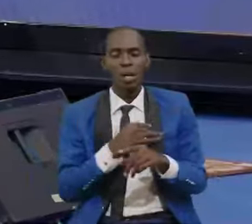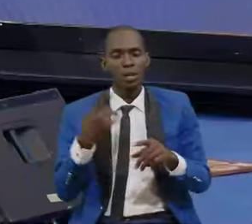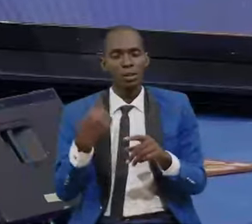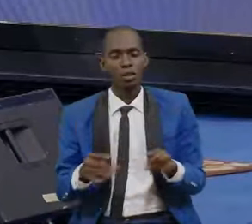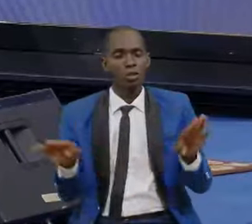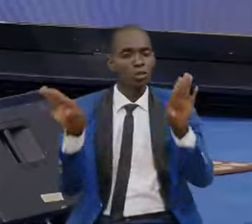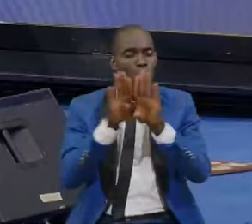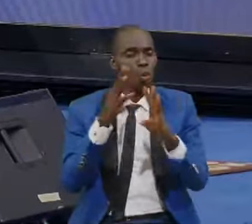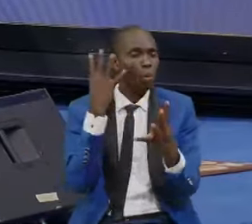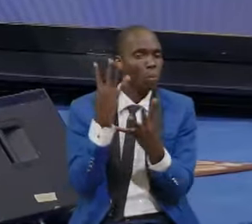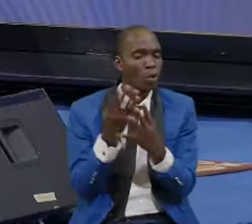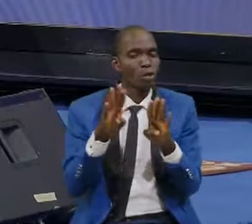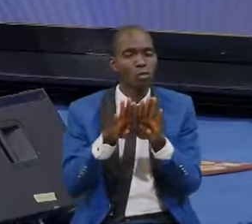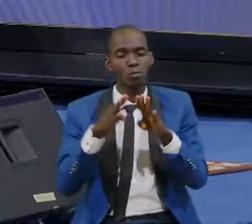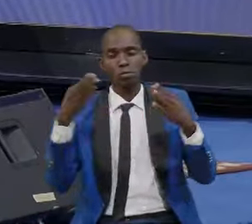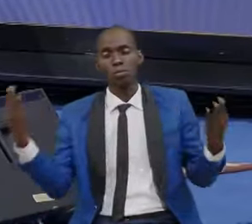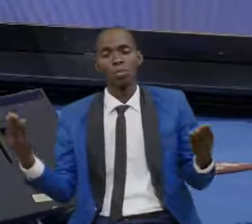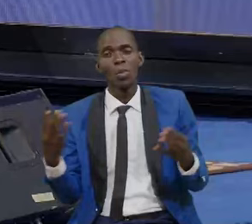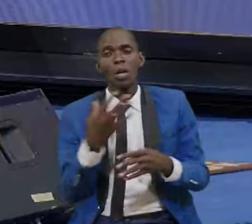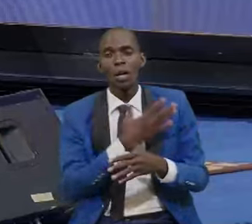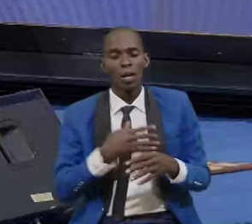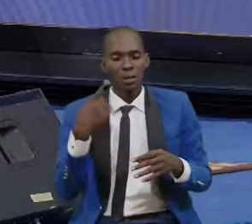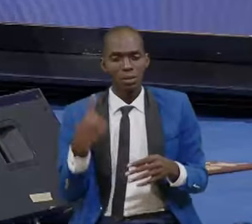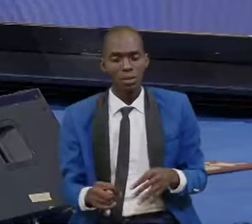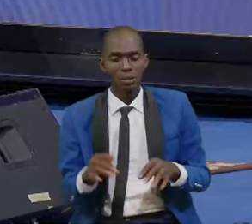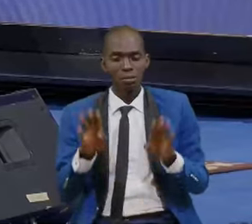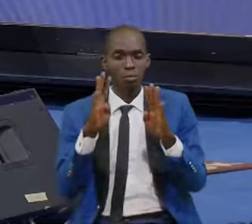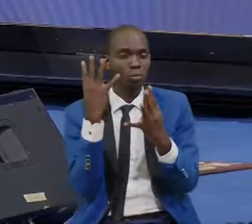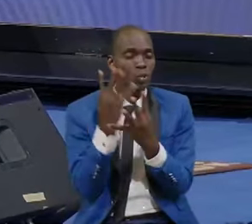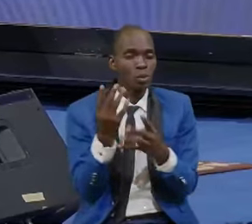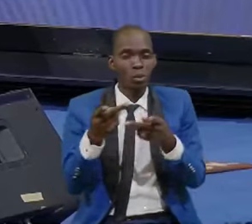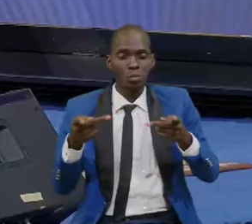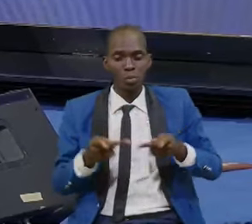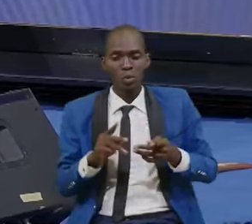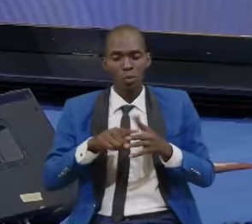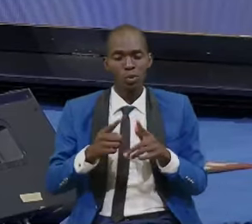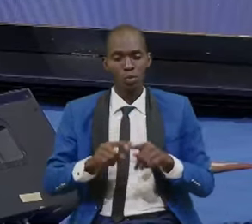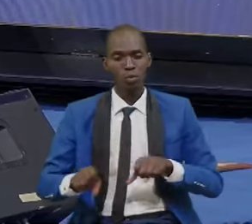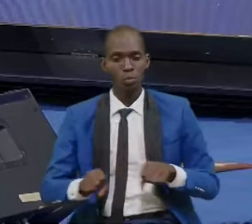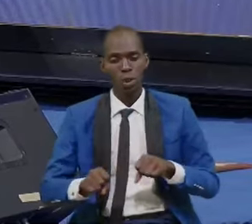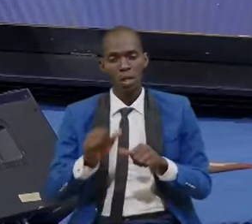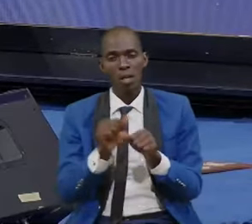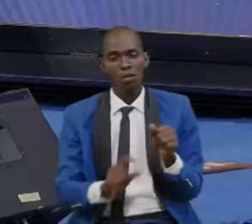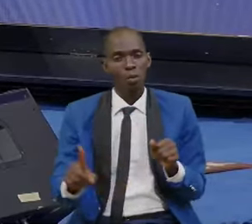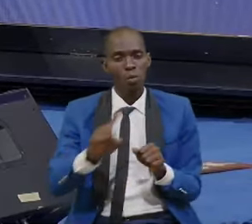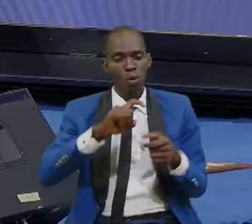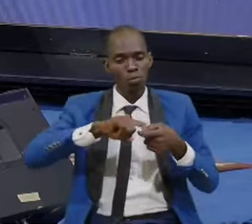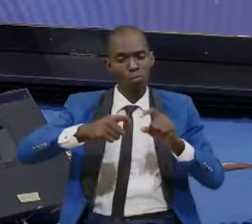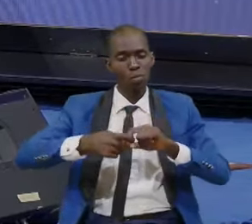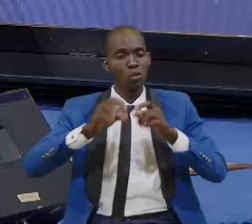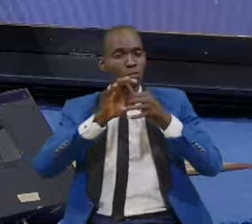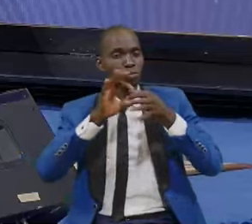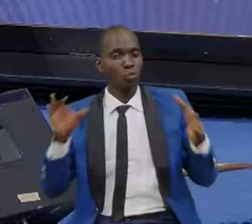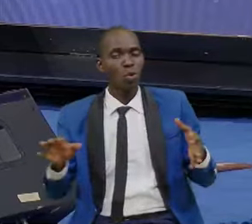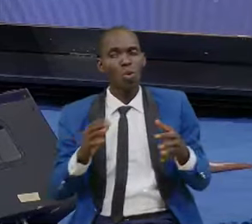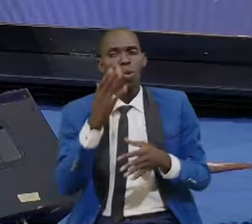furent ouvertes, les fondements de la prison furent ébranlés et les liens de chacun furent rompus. Et maintenant, pendant que